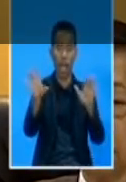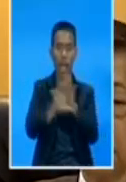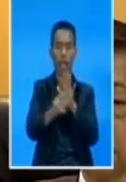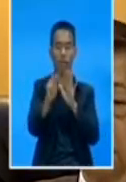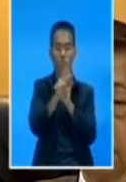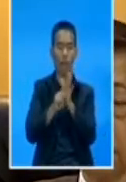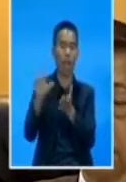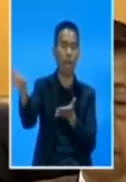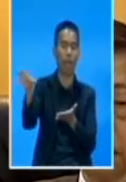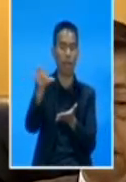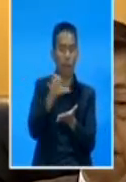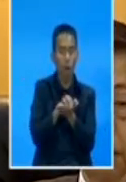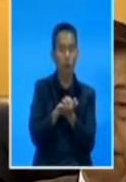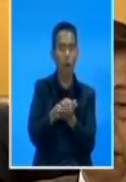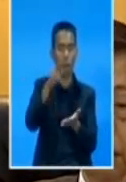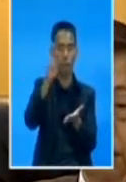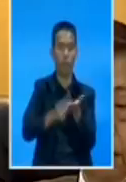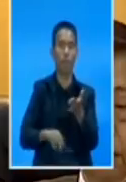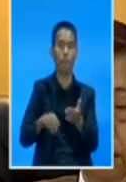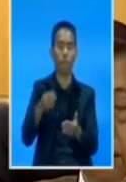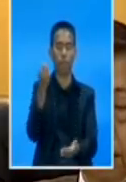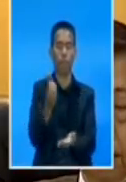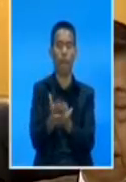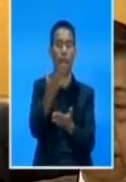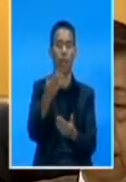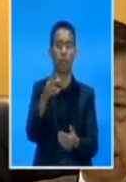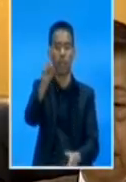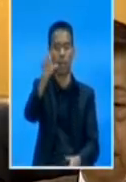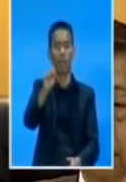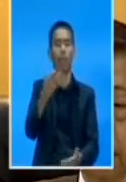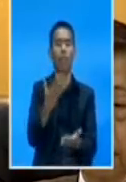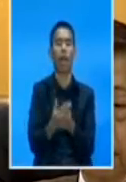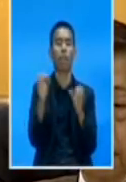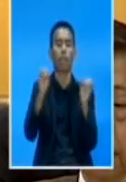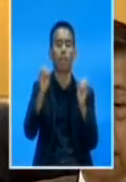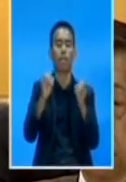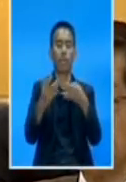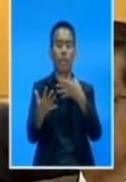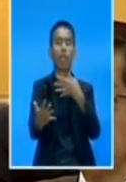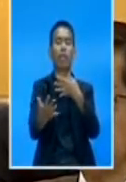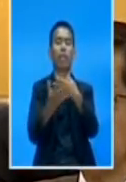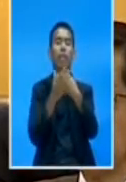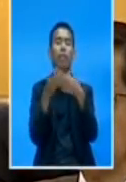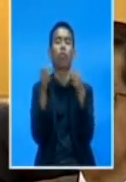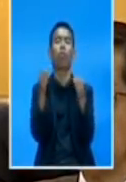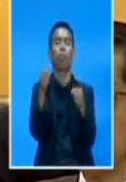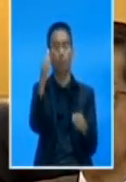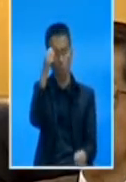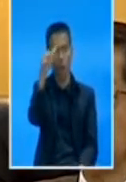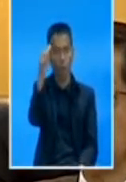ขสิทธิ์ปรับแพงหน่อย ไม่มีปัญญาเสียค่าปรับต้องมาขังรายวัน